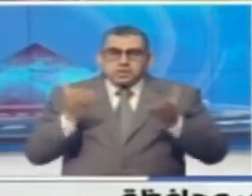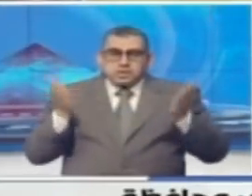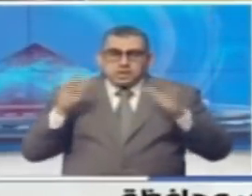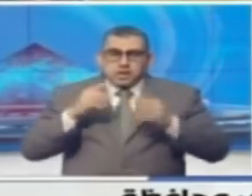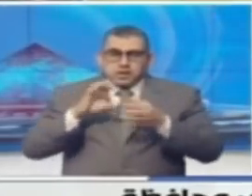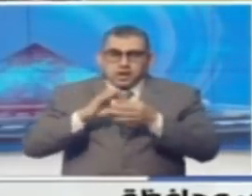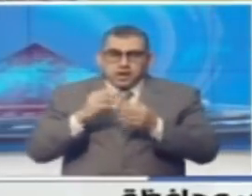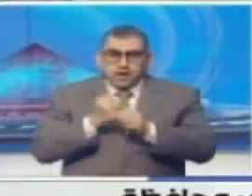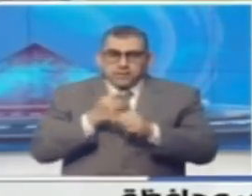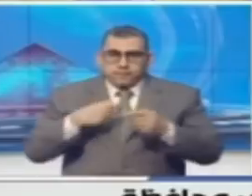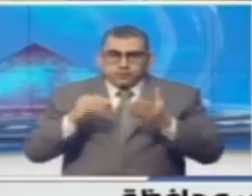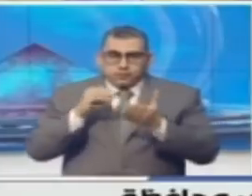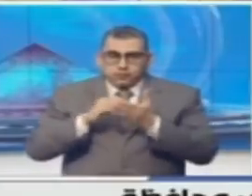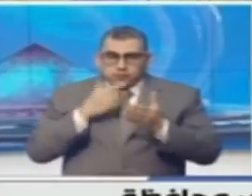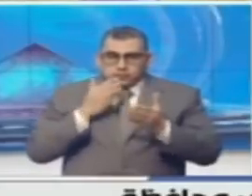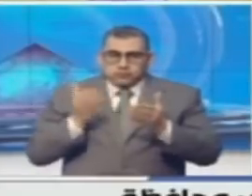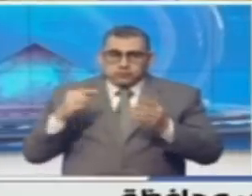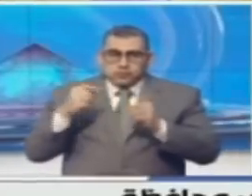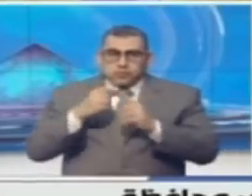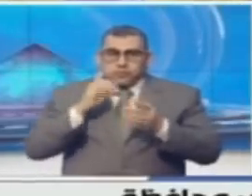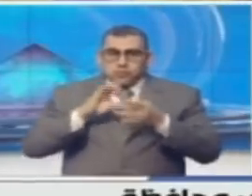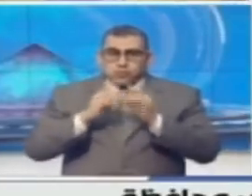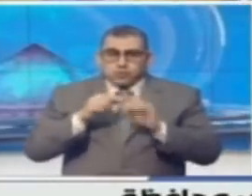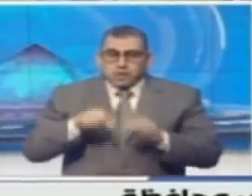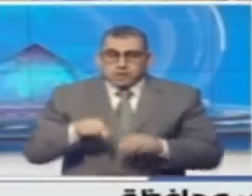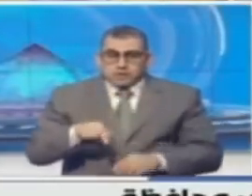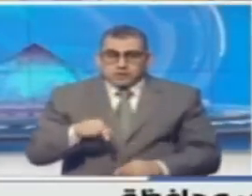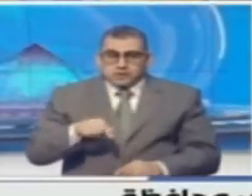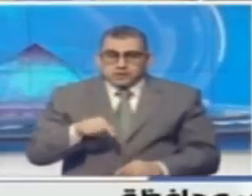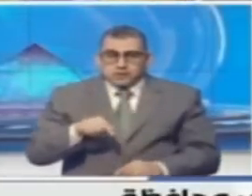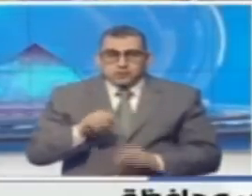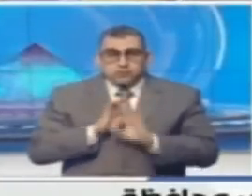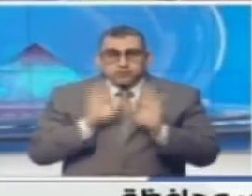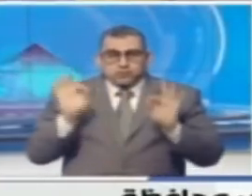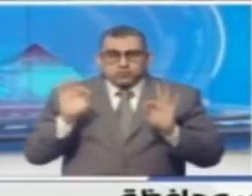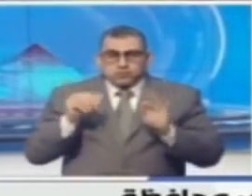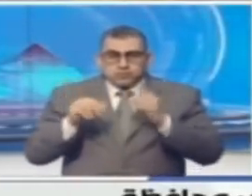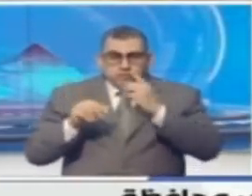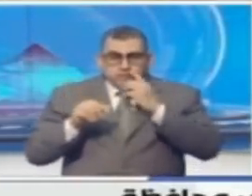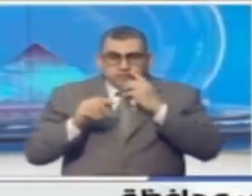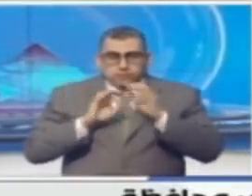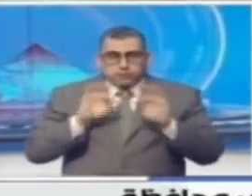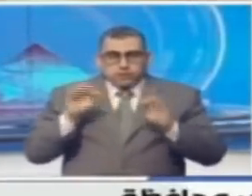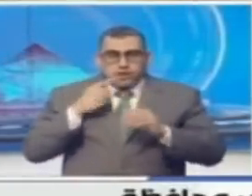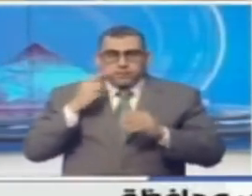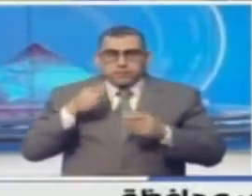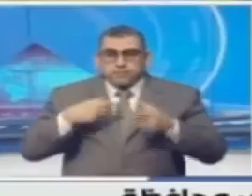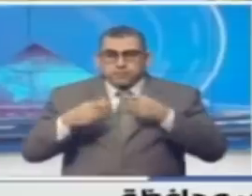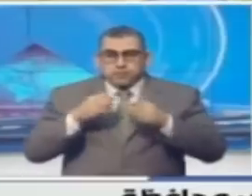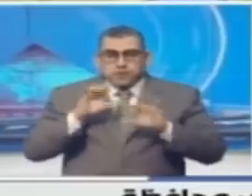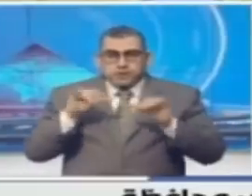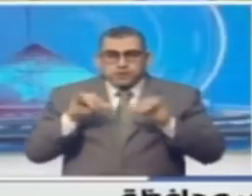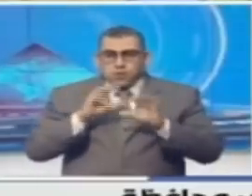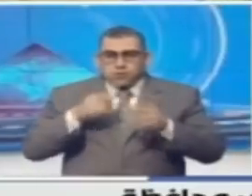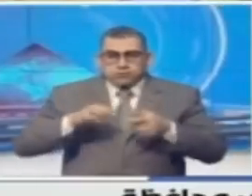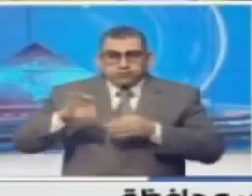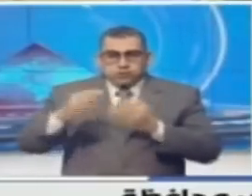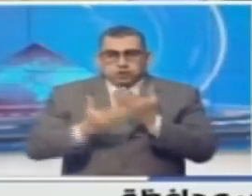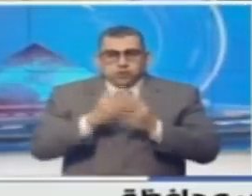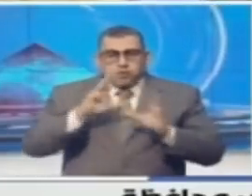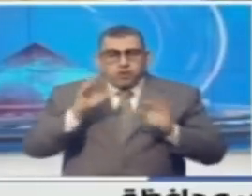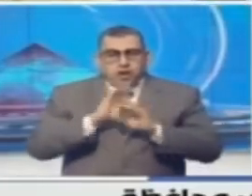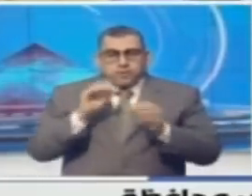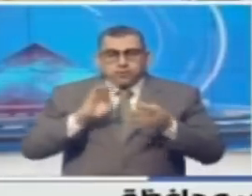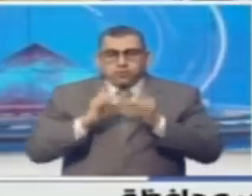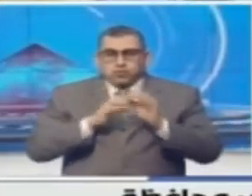مع بداية الجائحة. بورسعيد خلاص تم يعني اكتملت تماما البنية التحتية المعلوماتية. ده بالإضافة بالنسبة لأهالينا